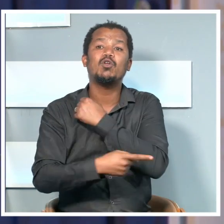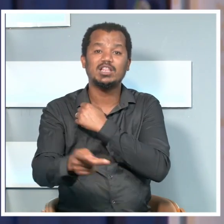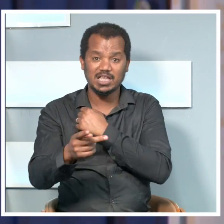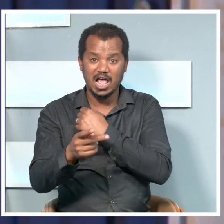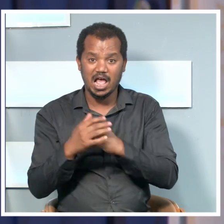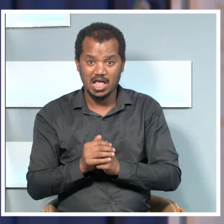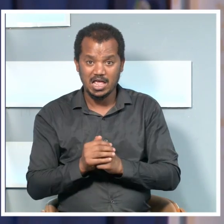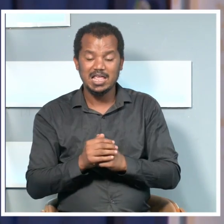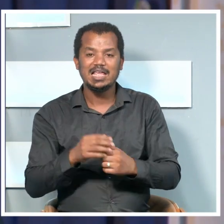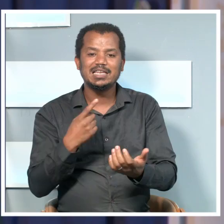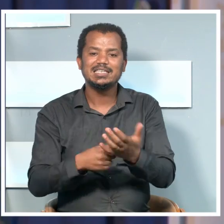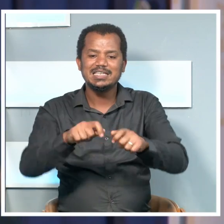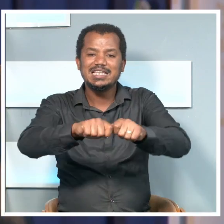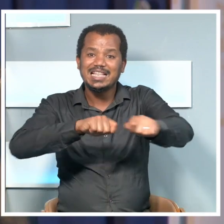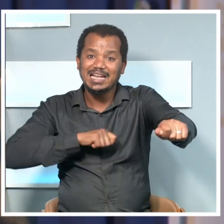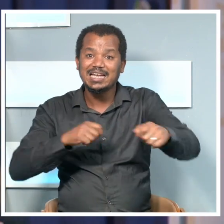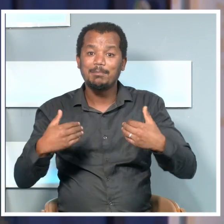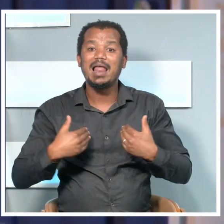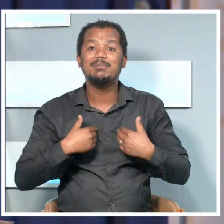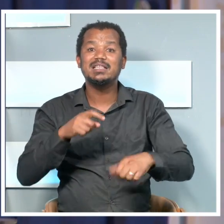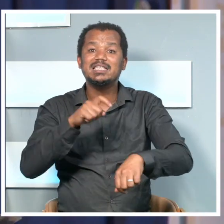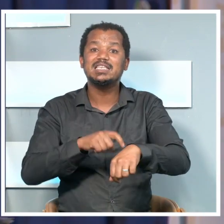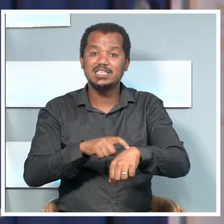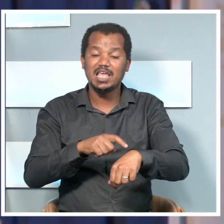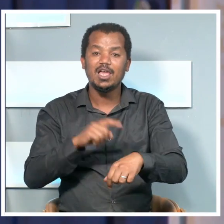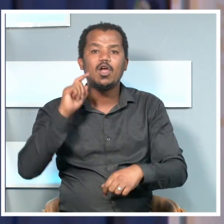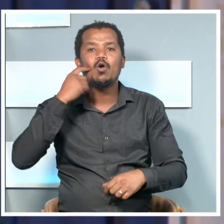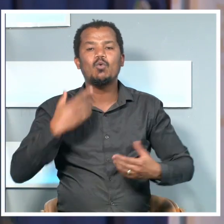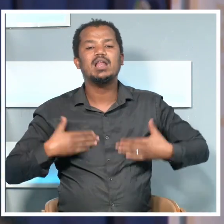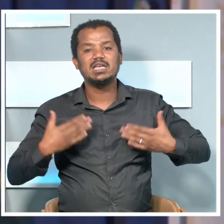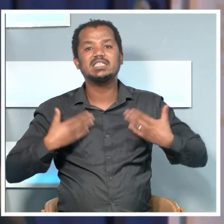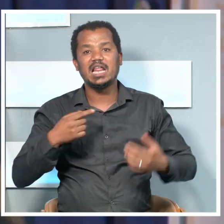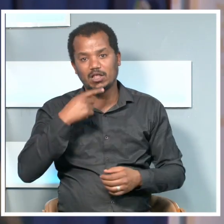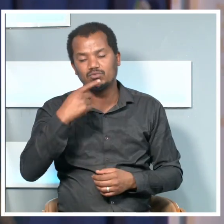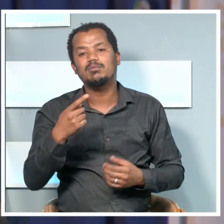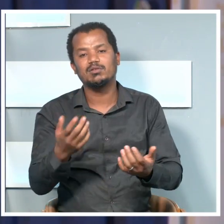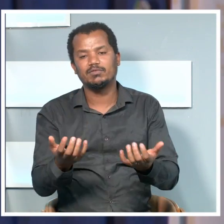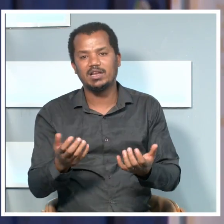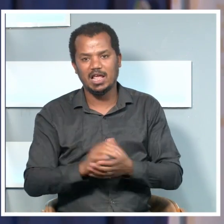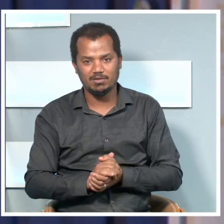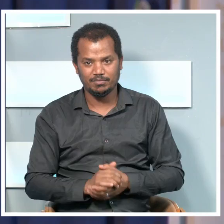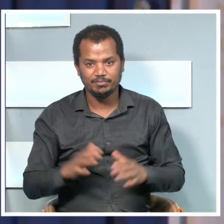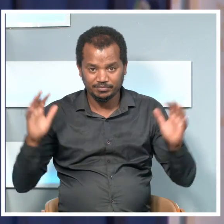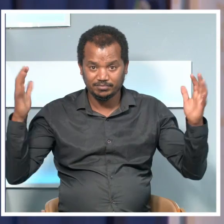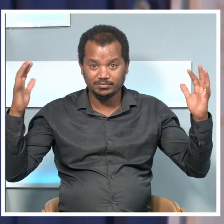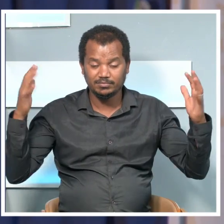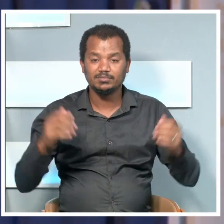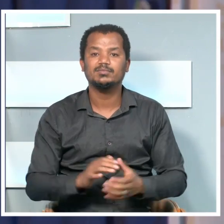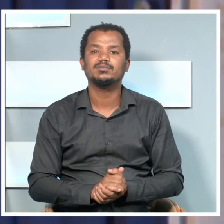የመጠፋፋት ፖለቲካ ፍኖተ ካርታ እየተቀደደ ባለበት ጊዜ በመሆኑ እንኳን ደስ ያላችሁ ለማለት